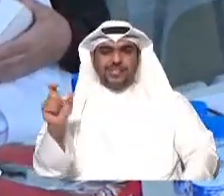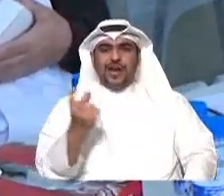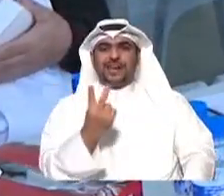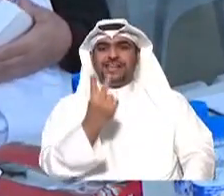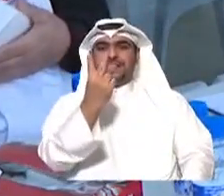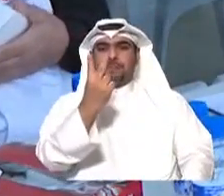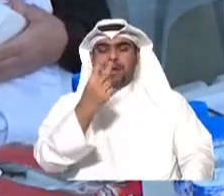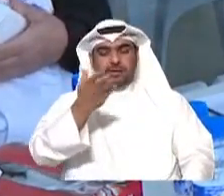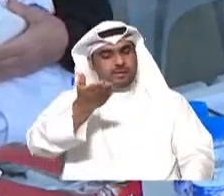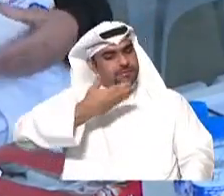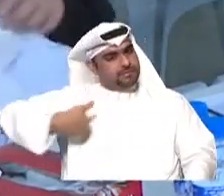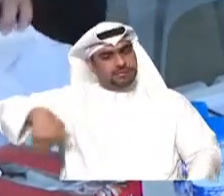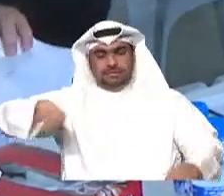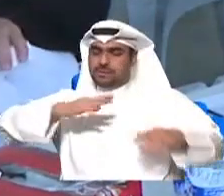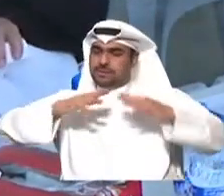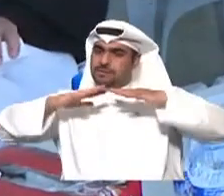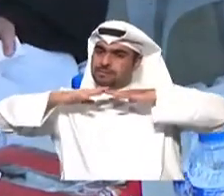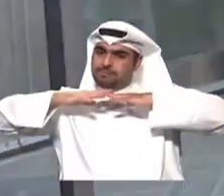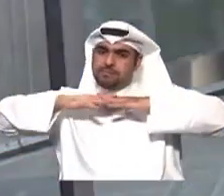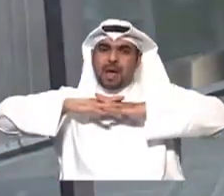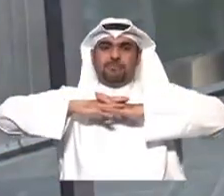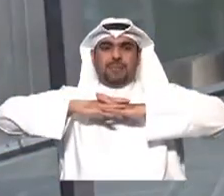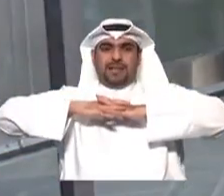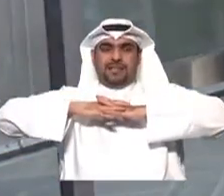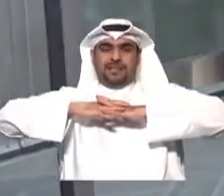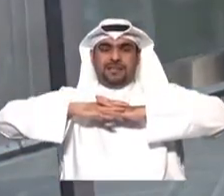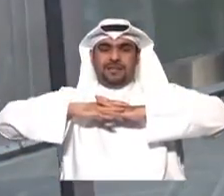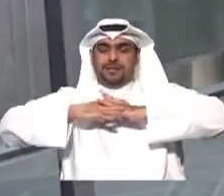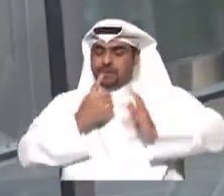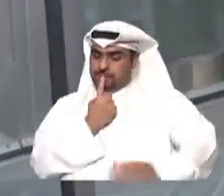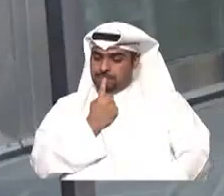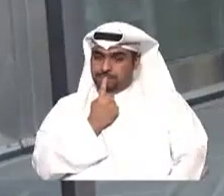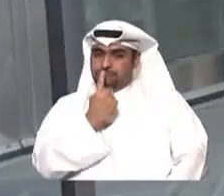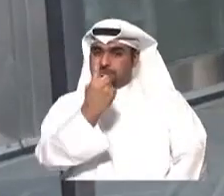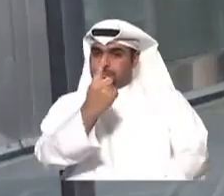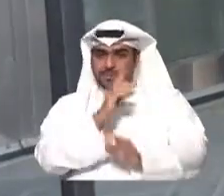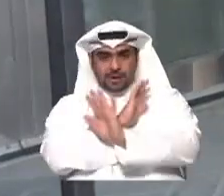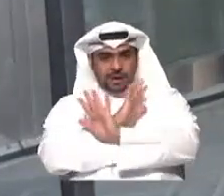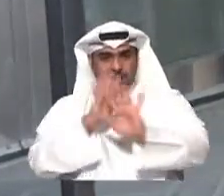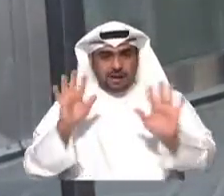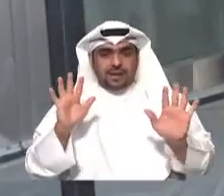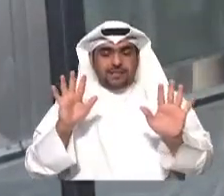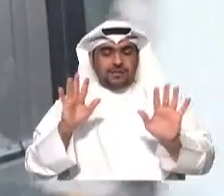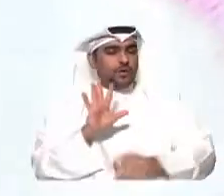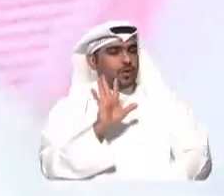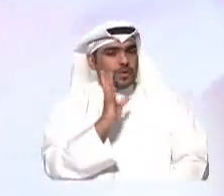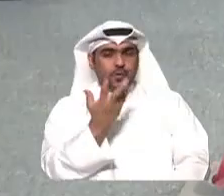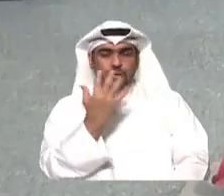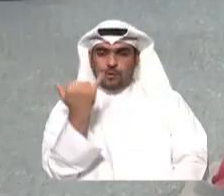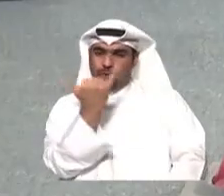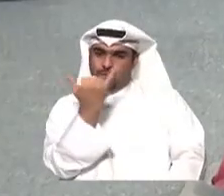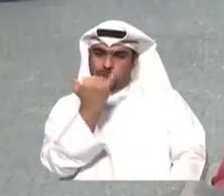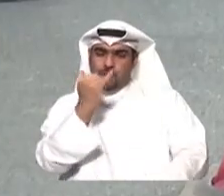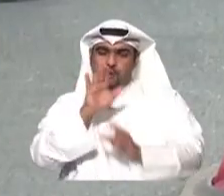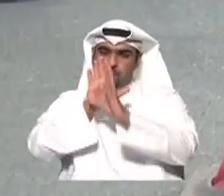متكاتف يؤدي الرسالة بمصداقية، وهي الرسالة الإنسانية التي